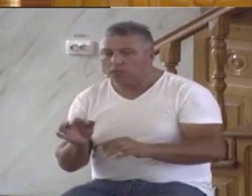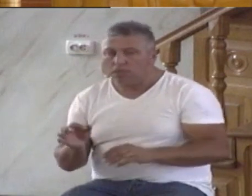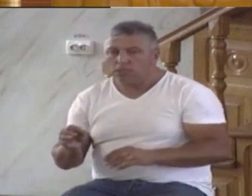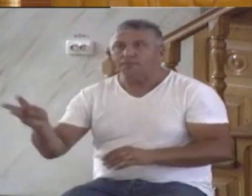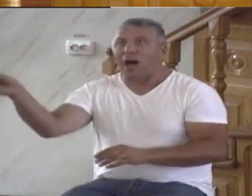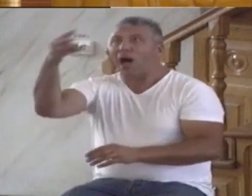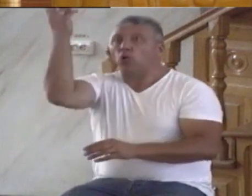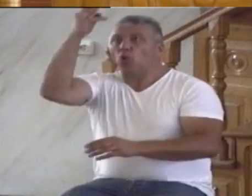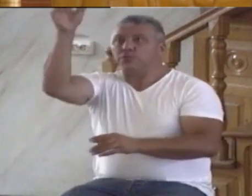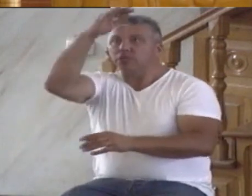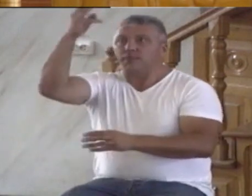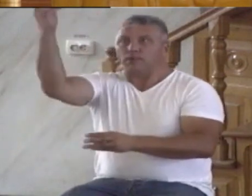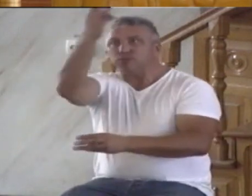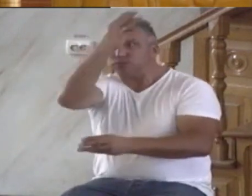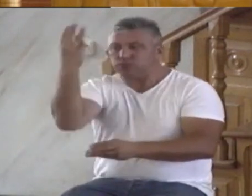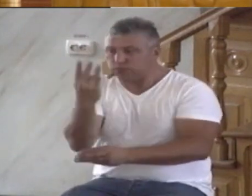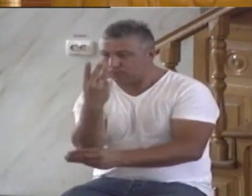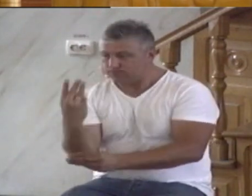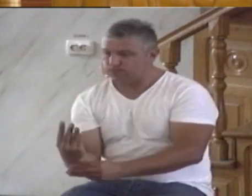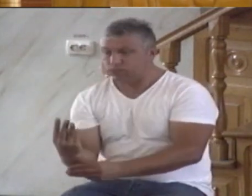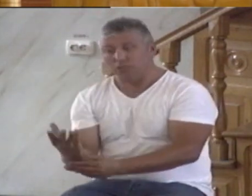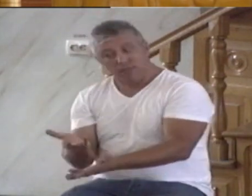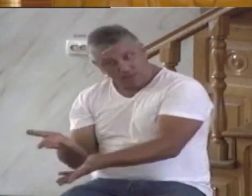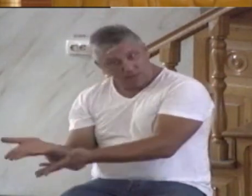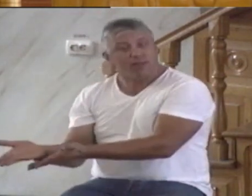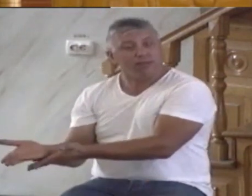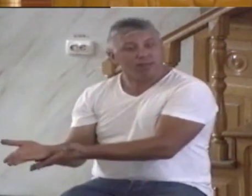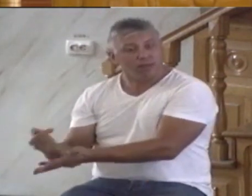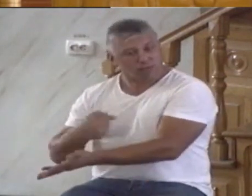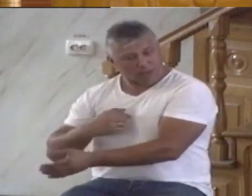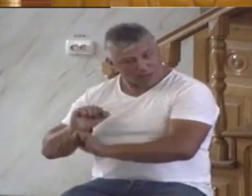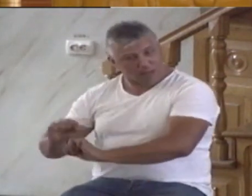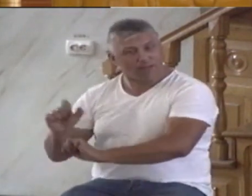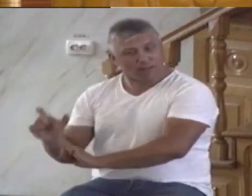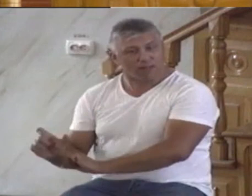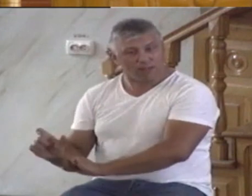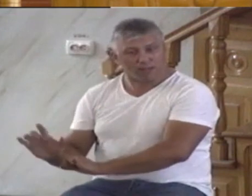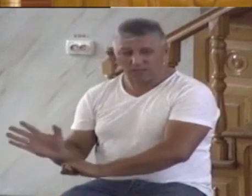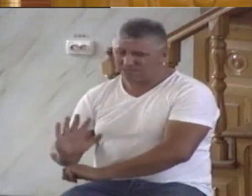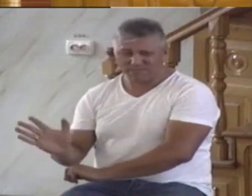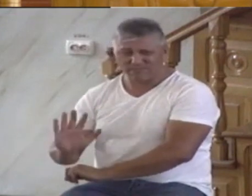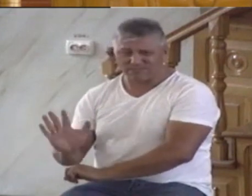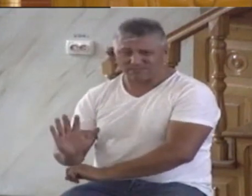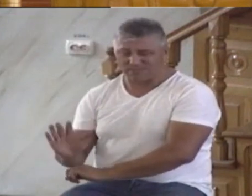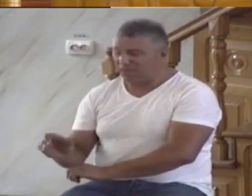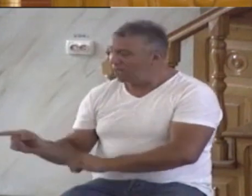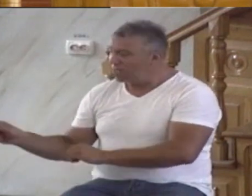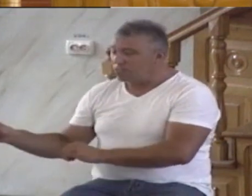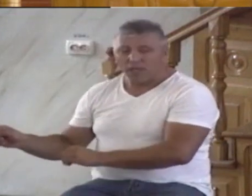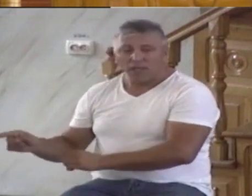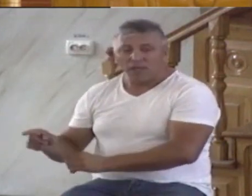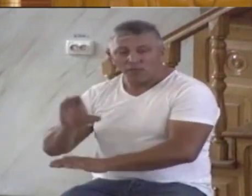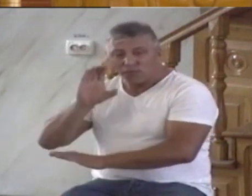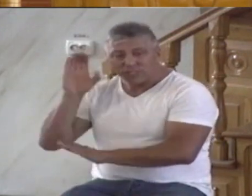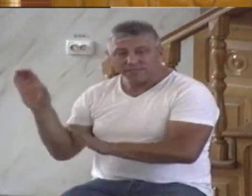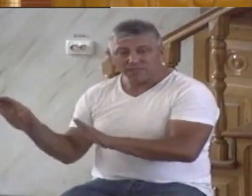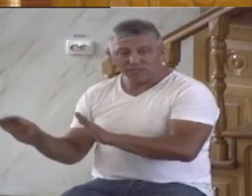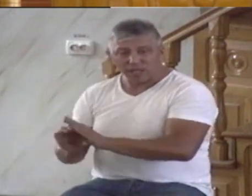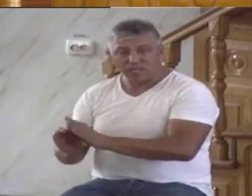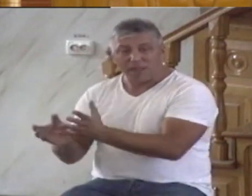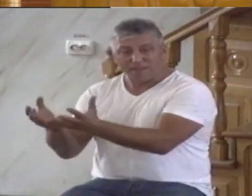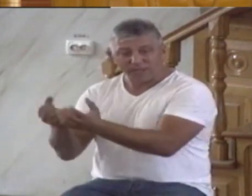дела. Герой веры – это тот, кто в смирении принял и исполнил волю